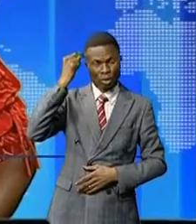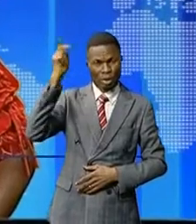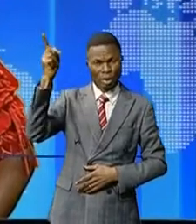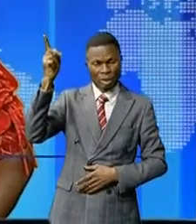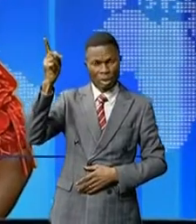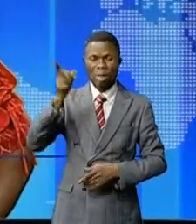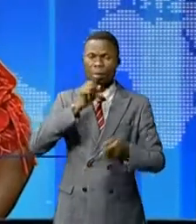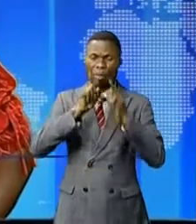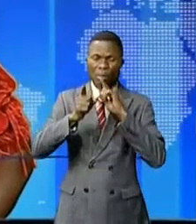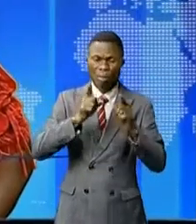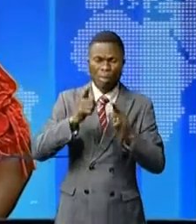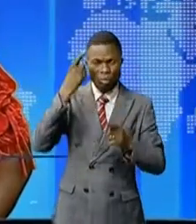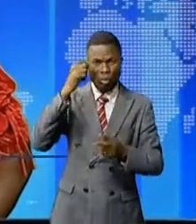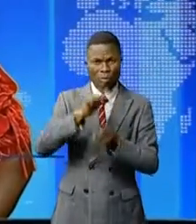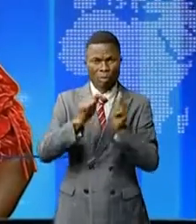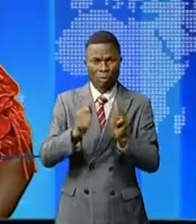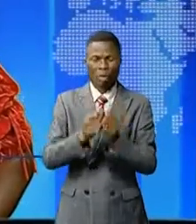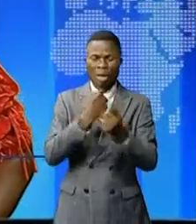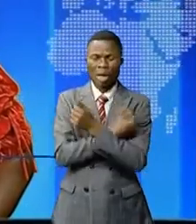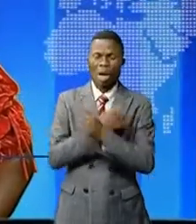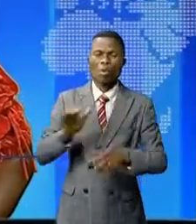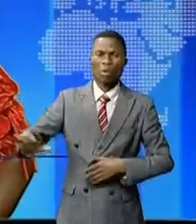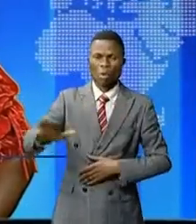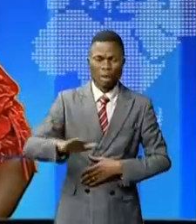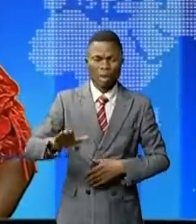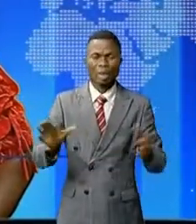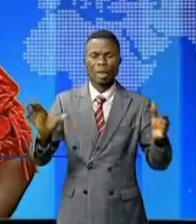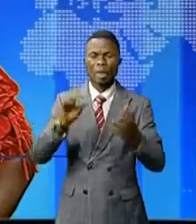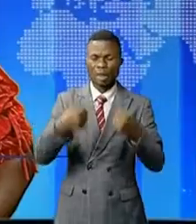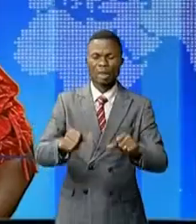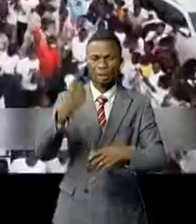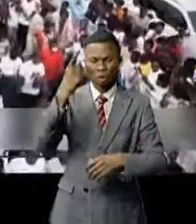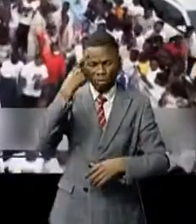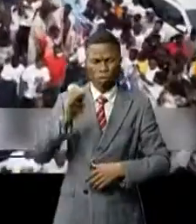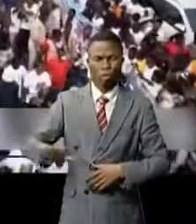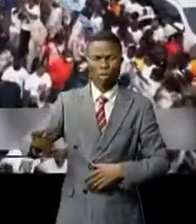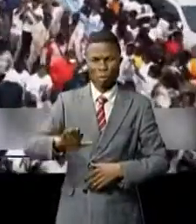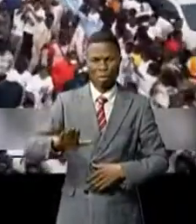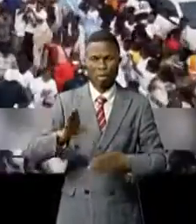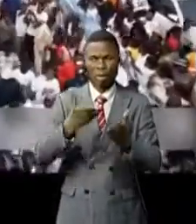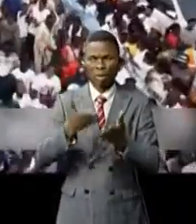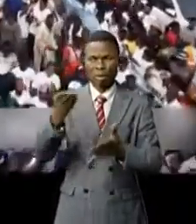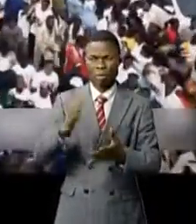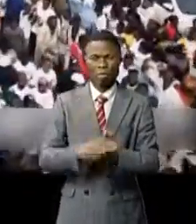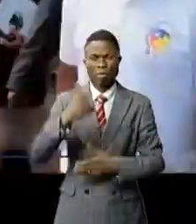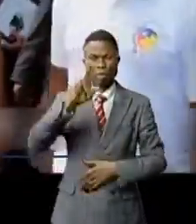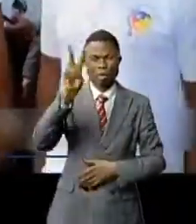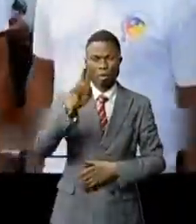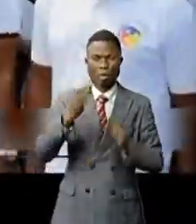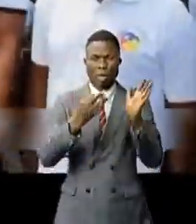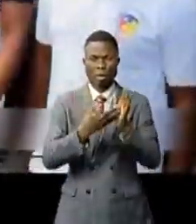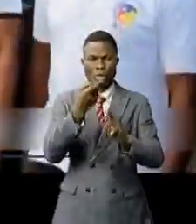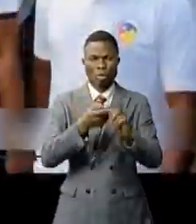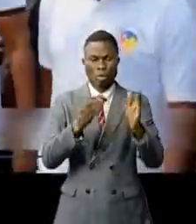Ils se sont entretenus sur l'amour de la patrie et l'unité de la nation. A eu lieu le vendredi